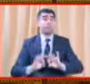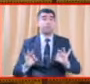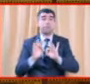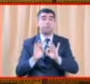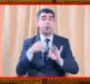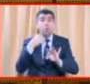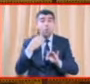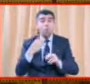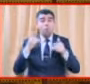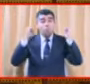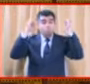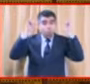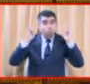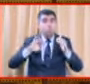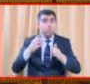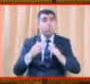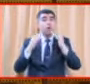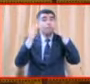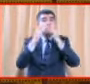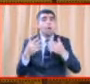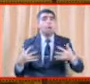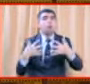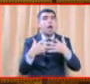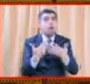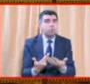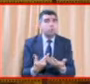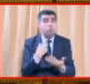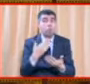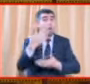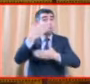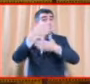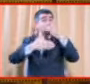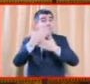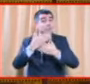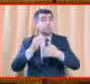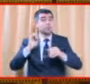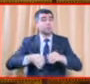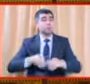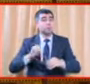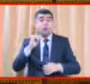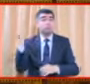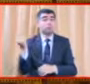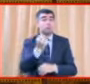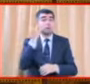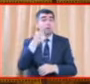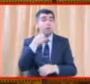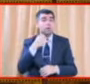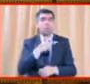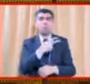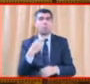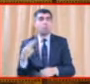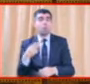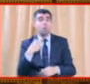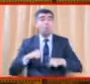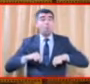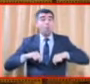الماشيه ديالو، مع الحيوانات ديالو، خصو يبني ماشي يتسنى. السيد الوزير، راه تنشكروا من هذا المنبر السيد وزير